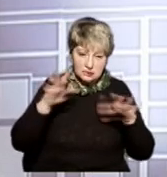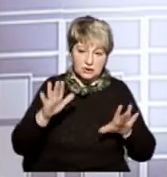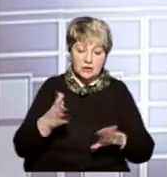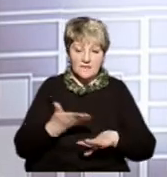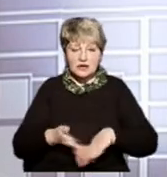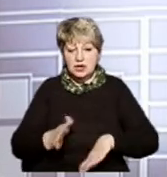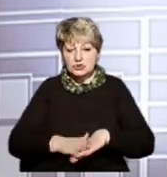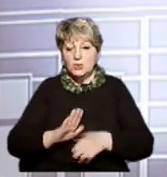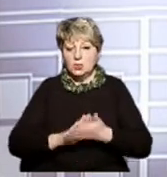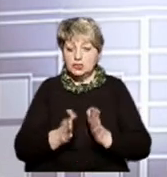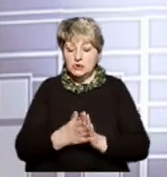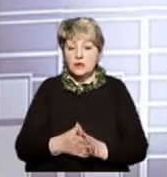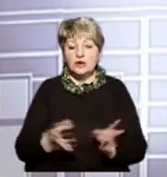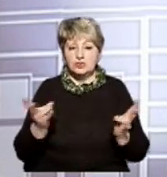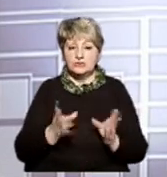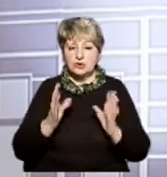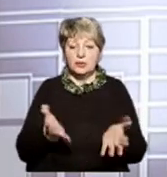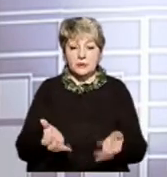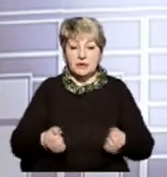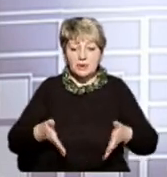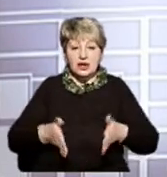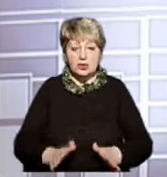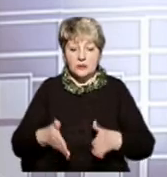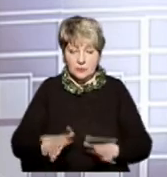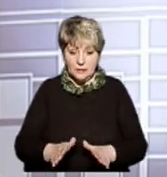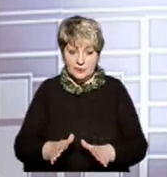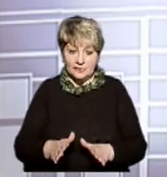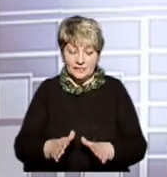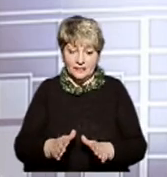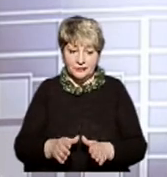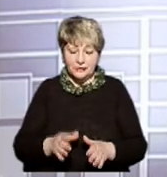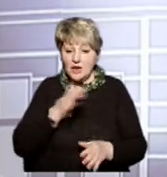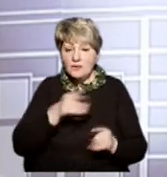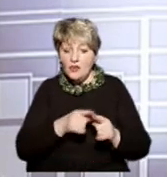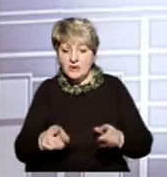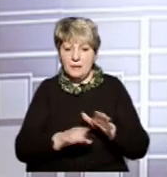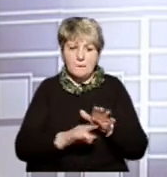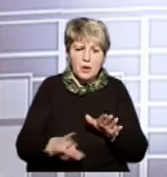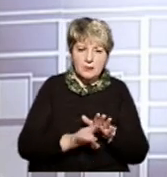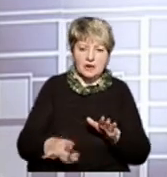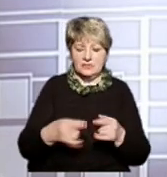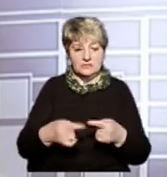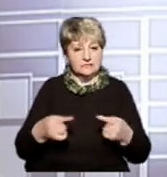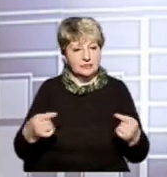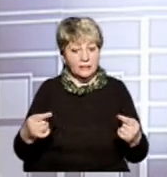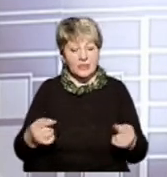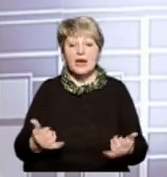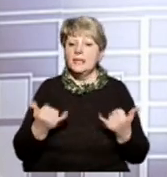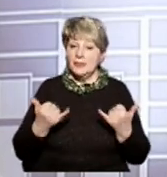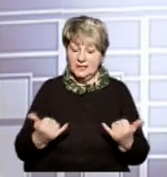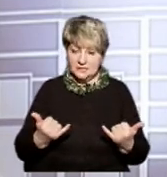приміщенні, якщо це буде бомбування чи наліт якийсь із зброєю і так далі.